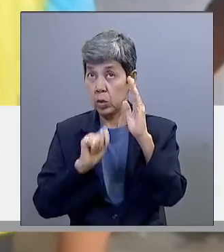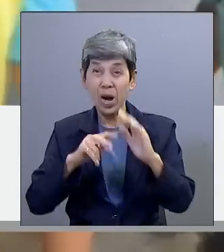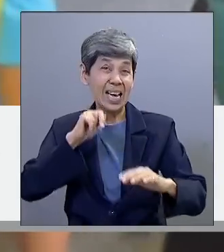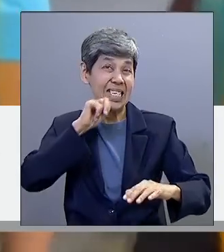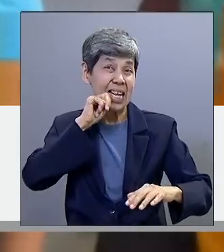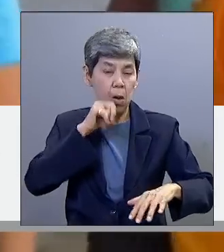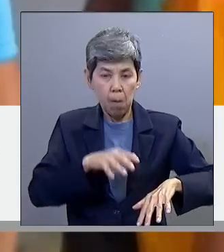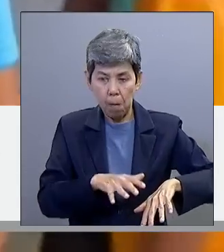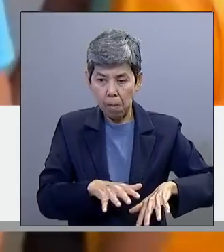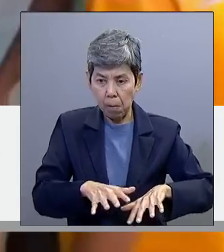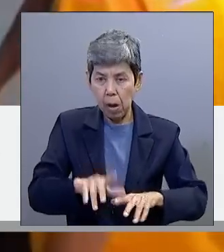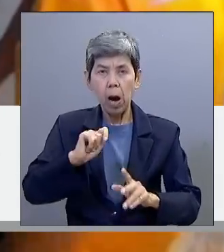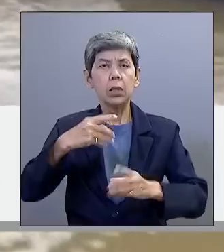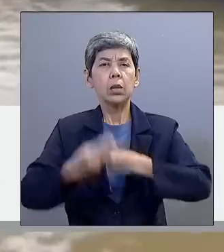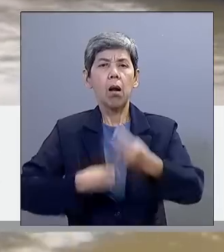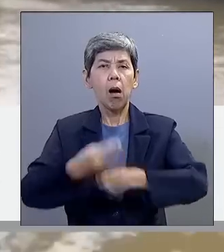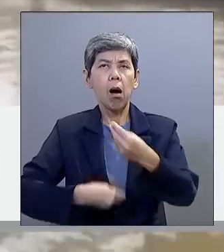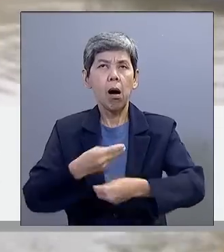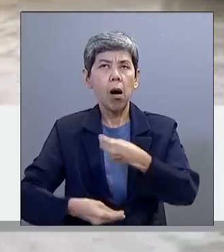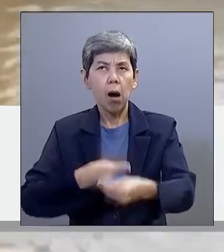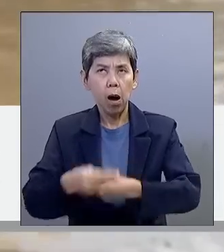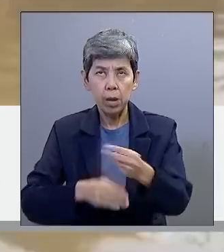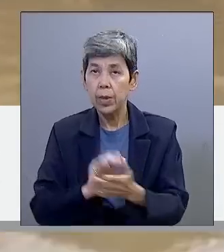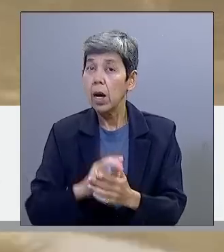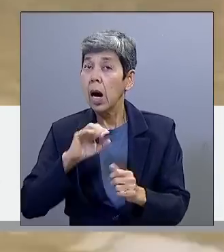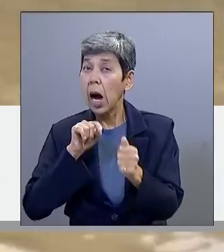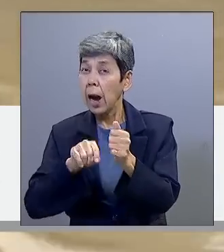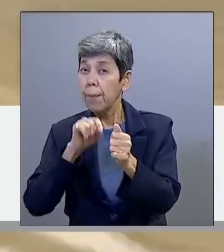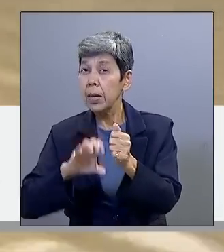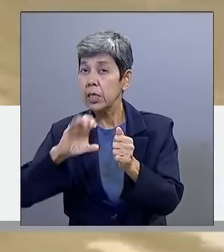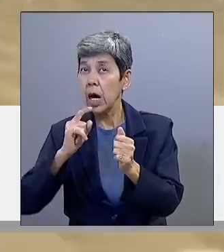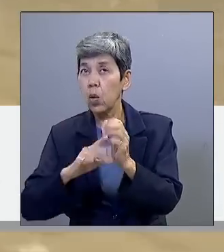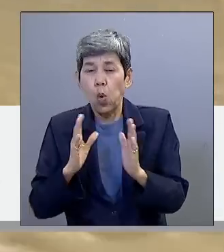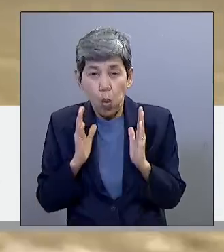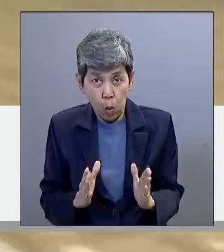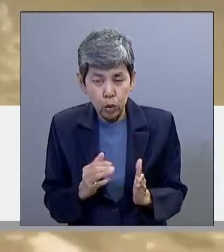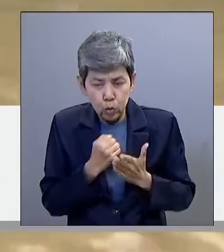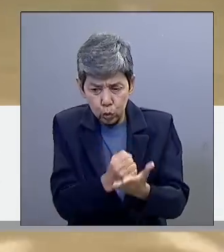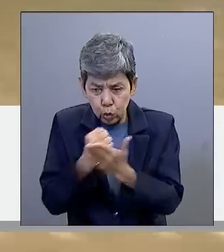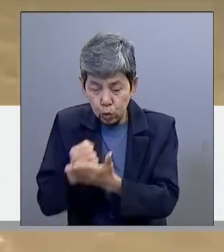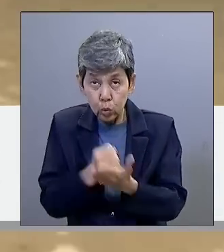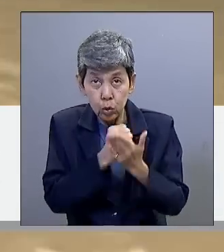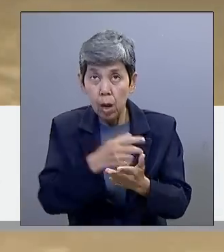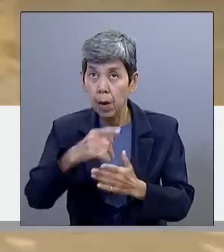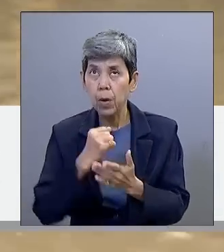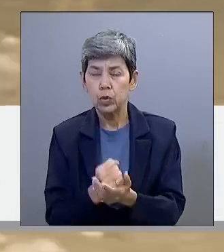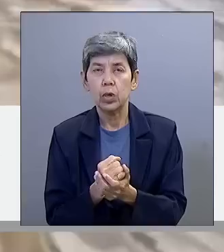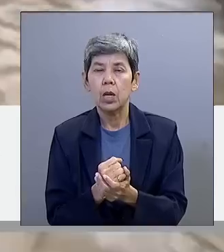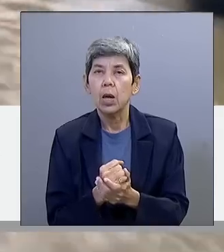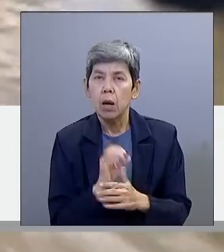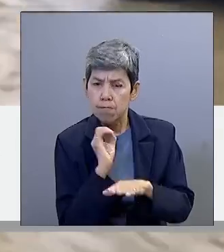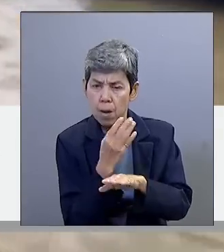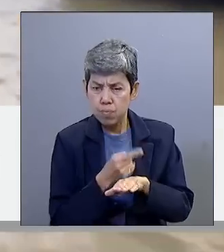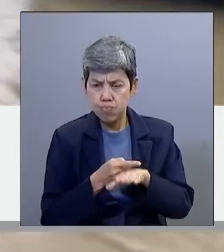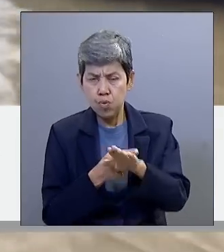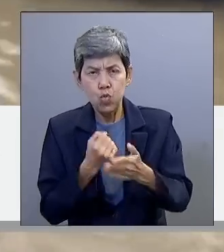เริ่มไหลเข้าไปที่ตลาดสดเทศบาลตำบลฉลุงนะคะกำลังพลชุดบรรเทาสาธารณภัยเคลื่อนที่เร็วได้ร่วมกับส่